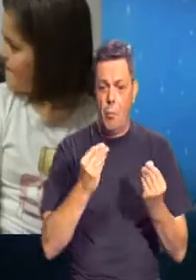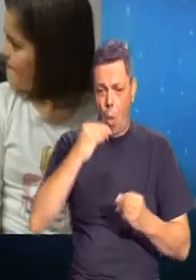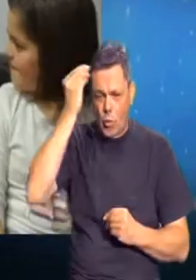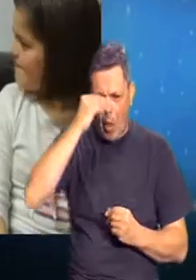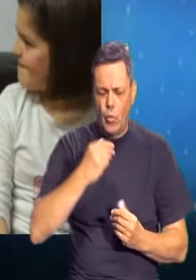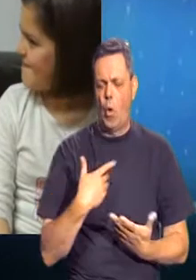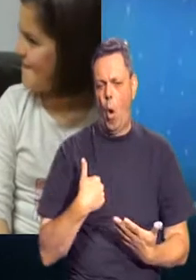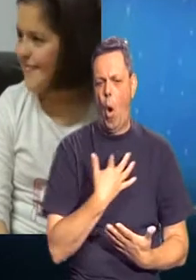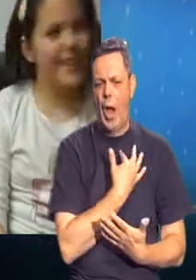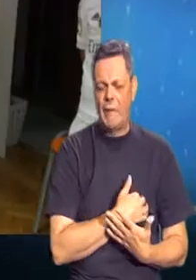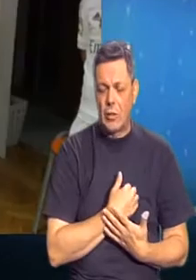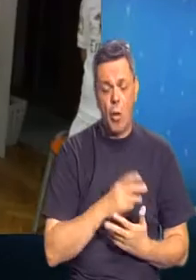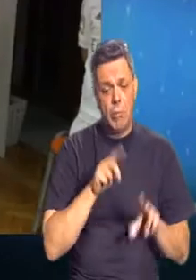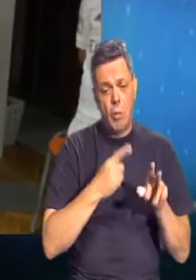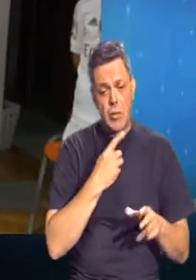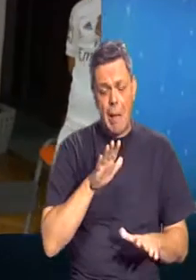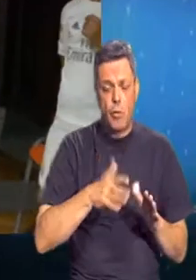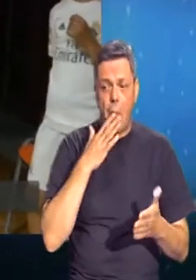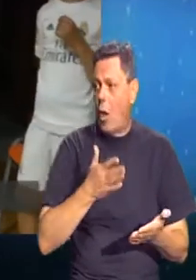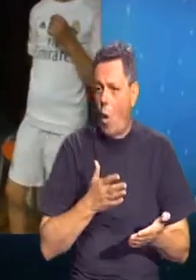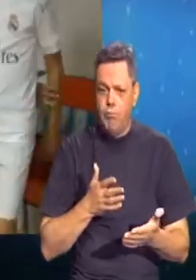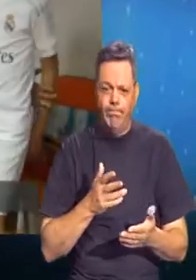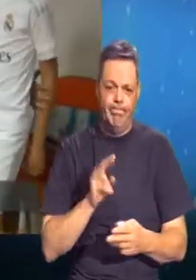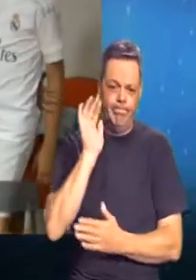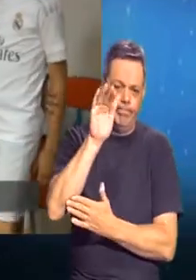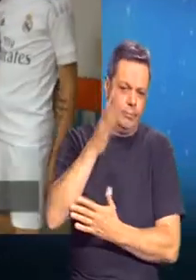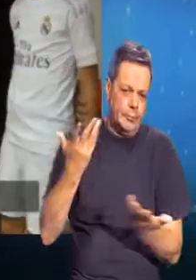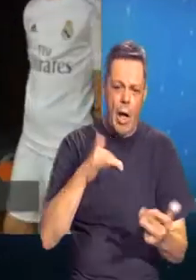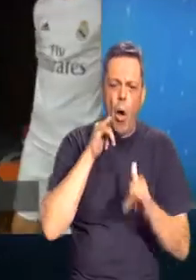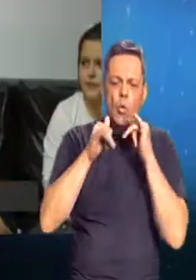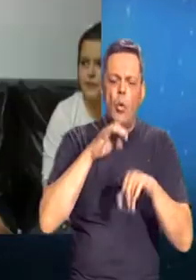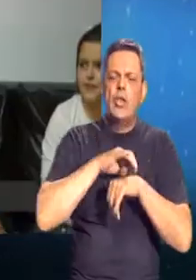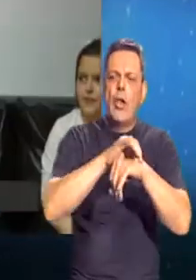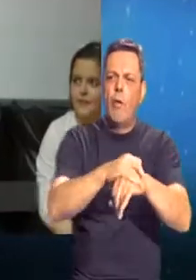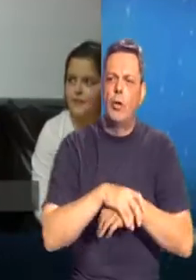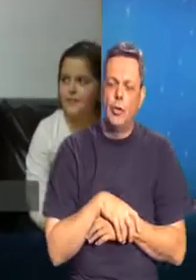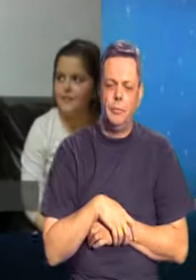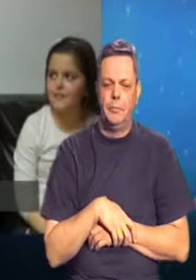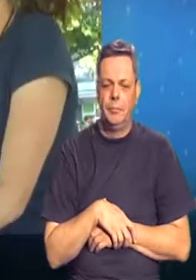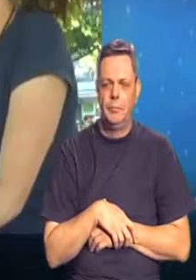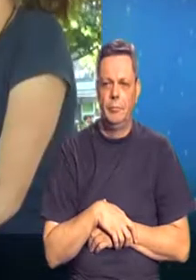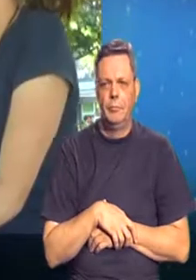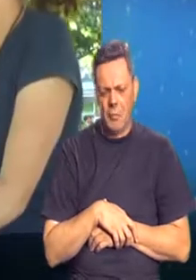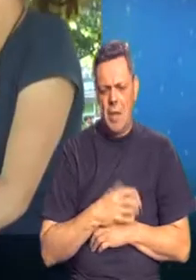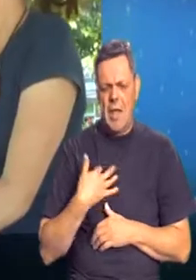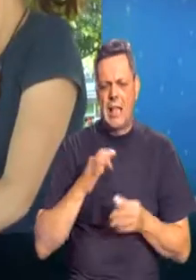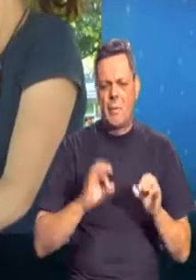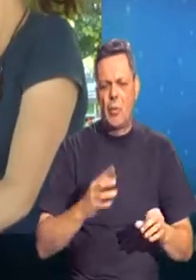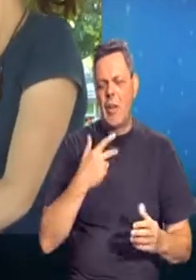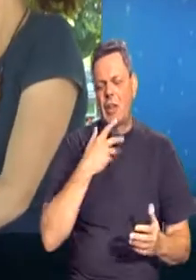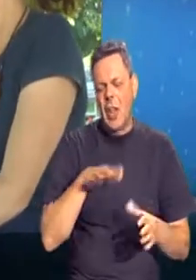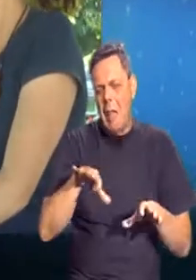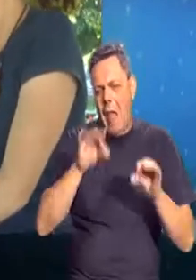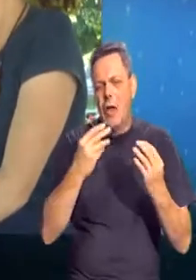su naučili o lijepoj našoj, ko zna, možda neko bude i turistički vodič s obzirom da im jezici očito neće biti problem. Pa sigurna sam da će se